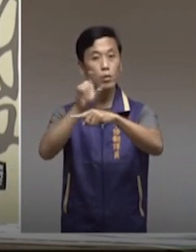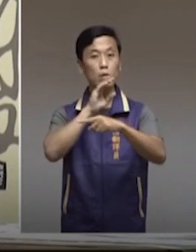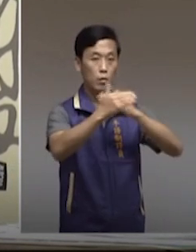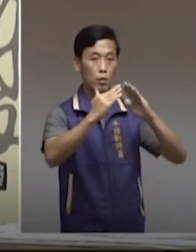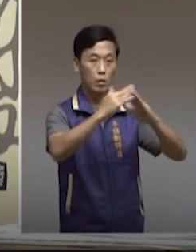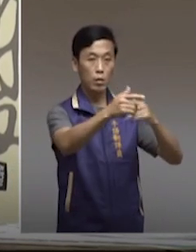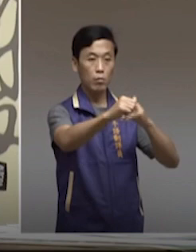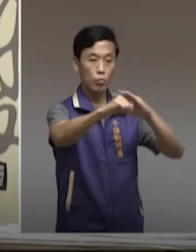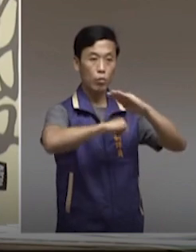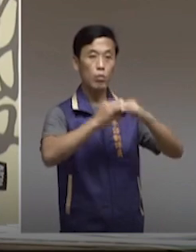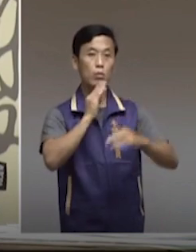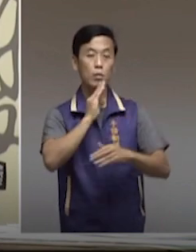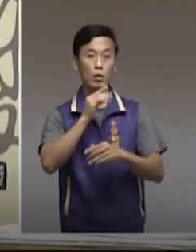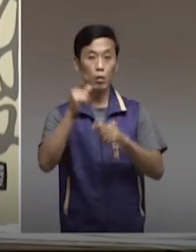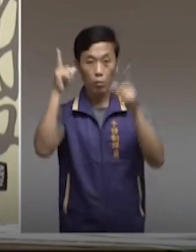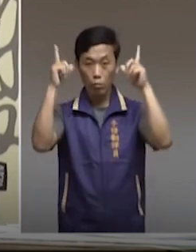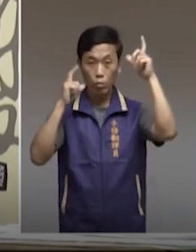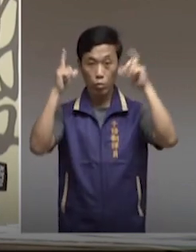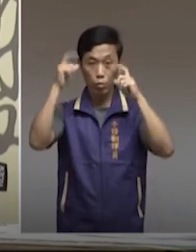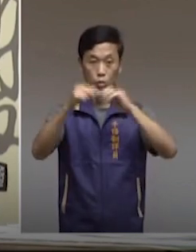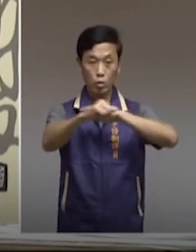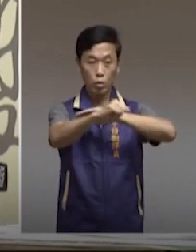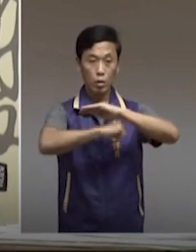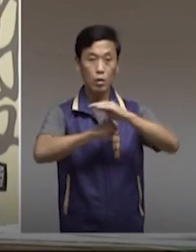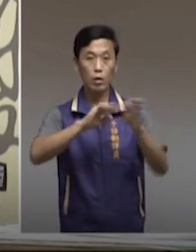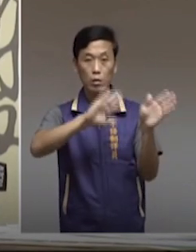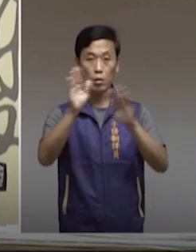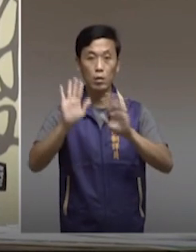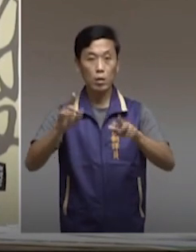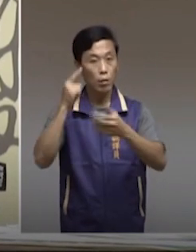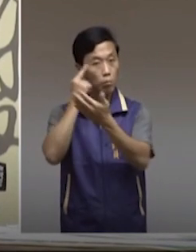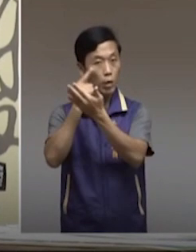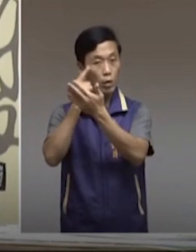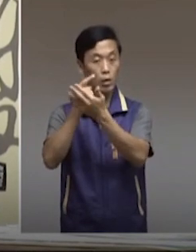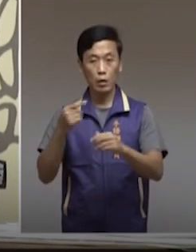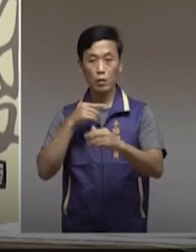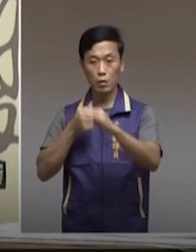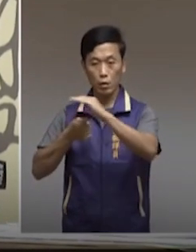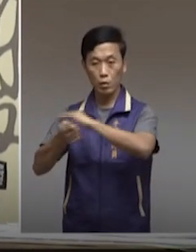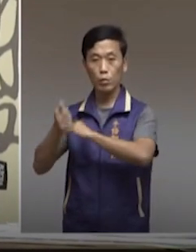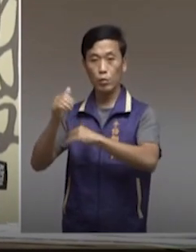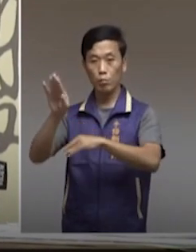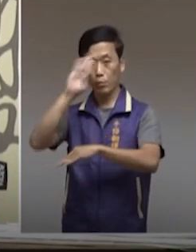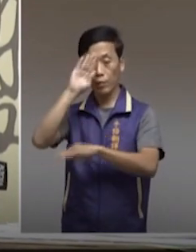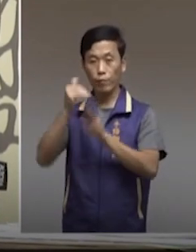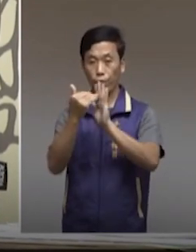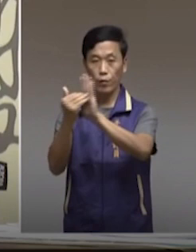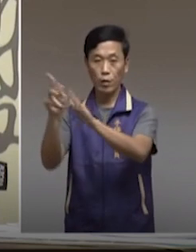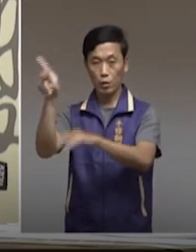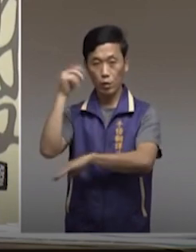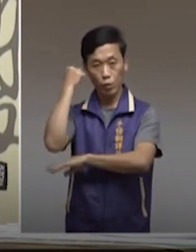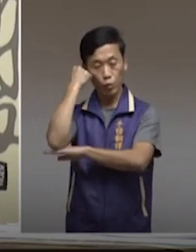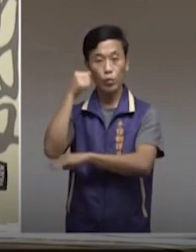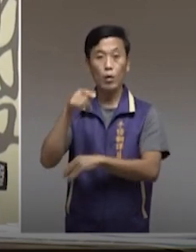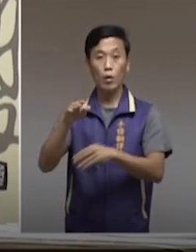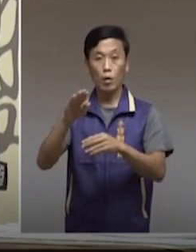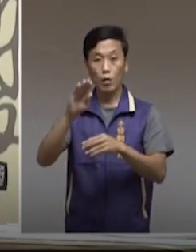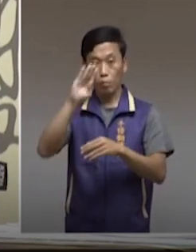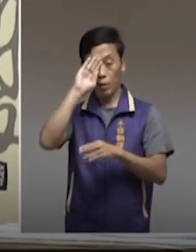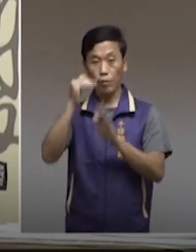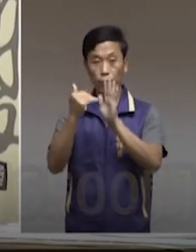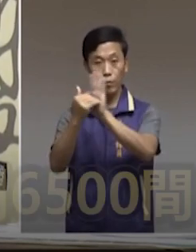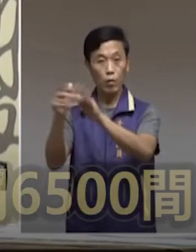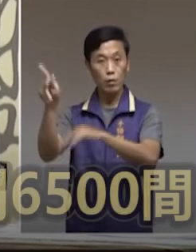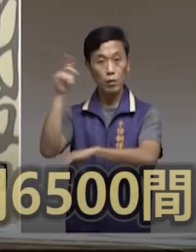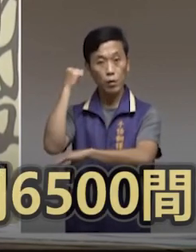市居住。过年进来的部分，现在每天退房大概都300，所以防疫旅馆在做居家检